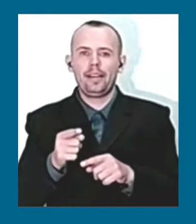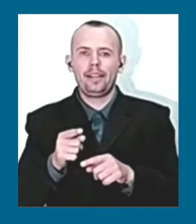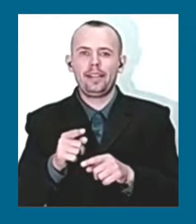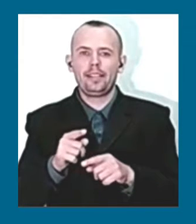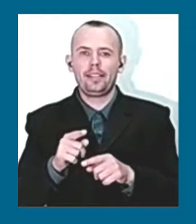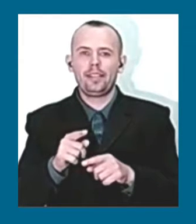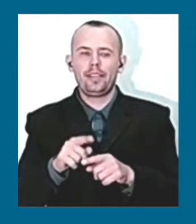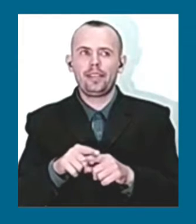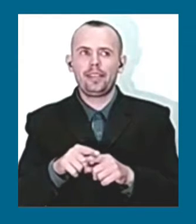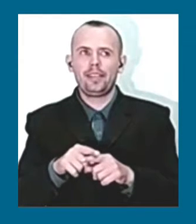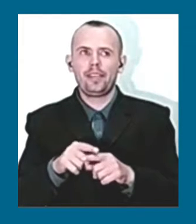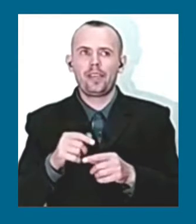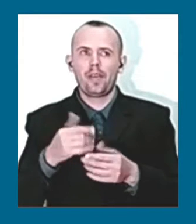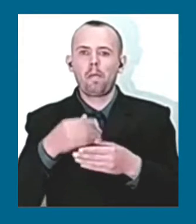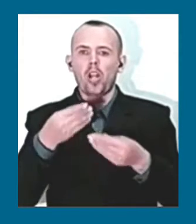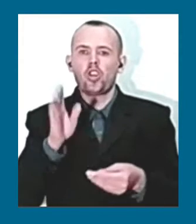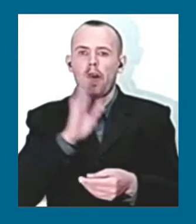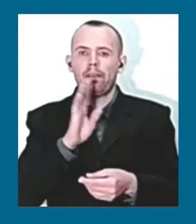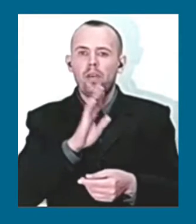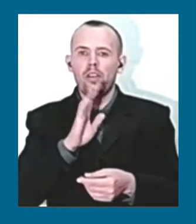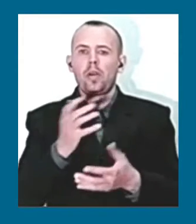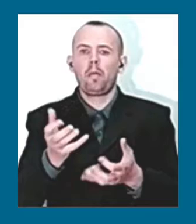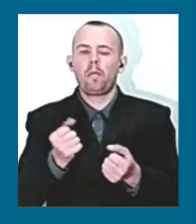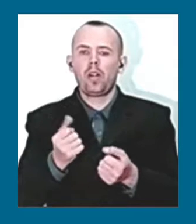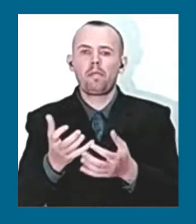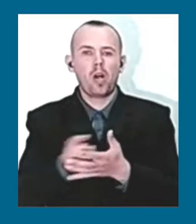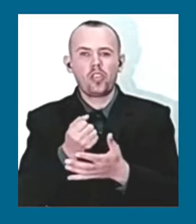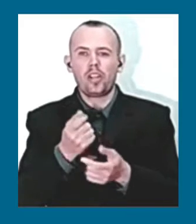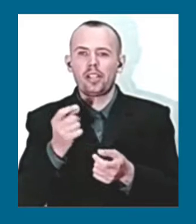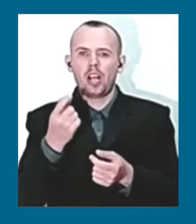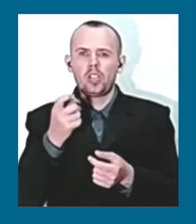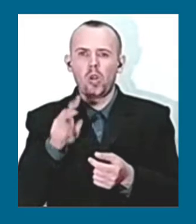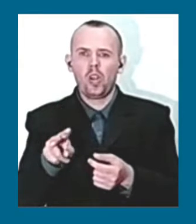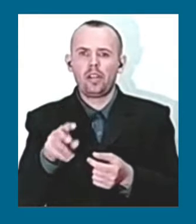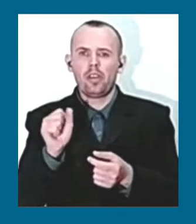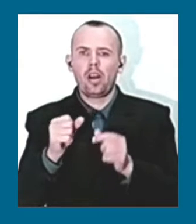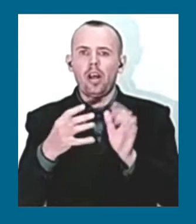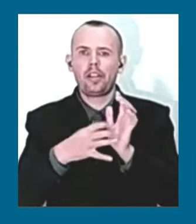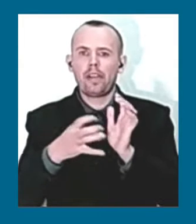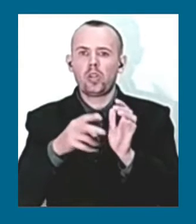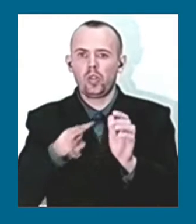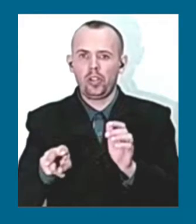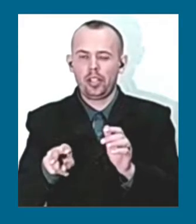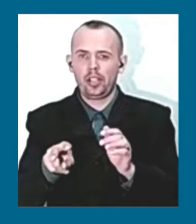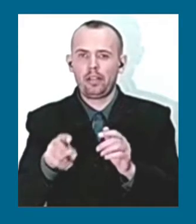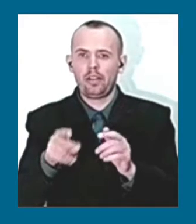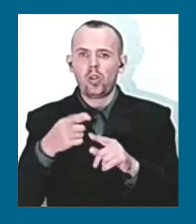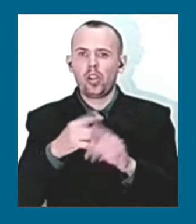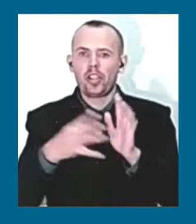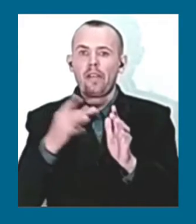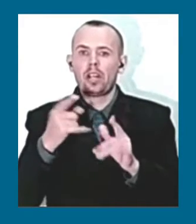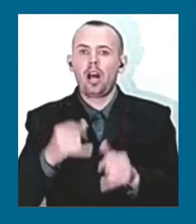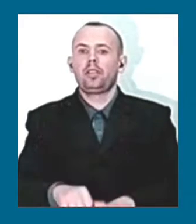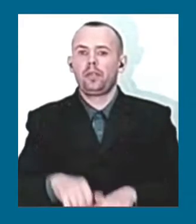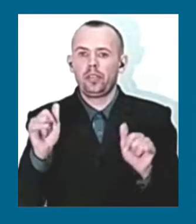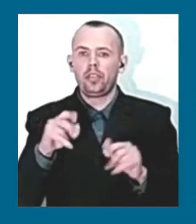воздуха получилась не 100 литров в минуту, а 900 литров в минуту, то есть в 9 раз больше. На сегодняшний день у